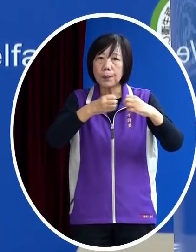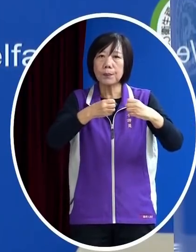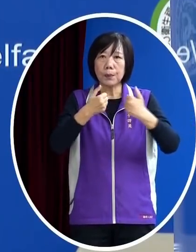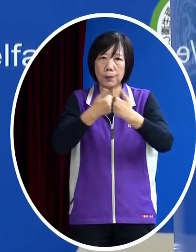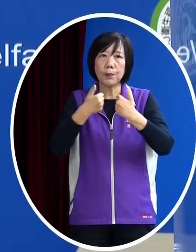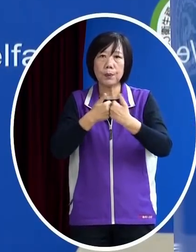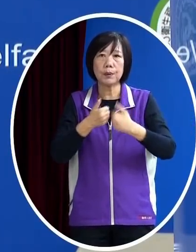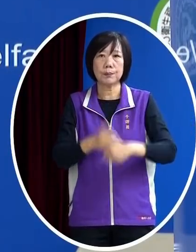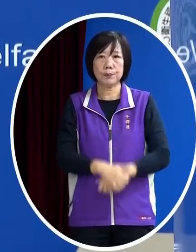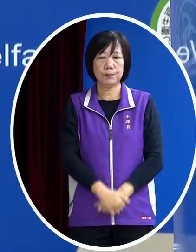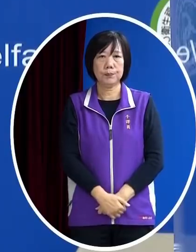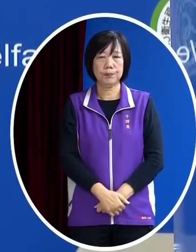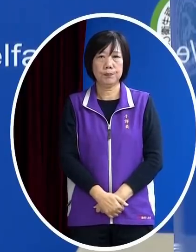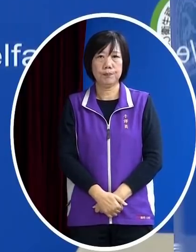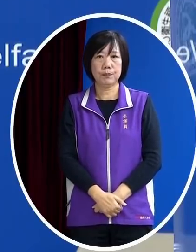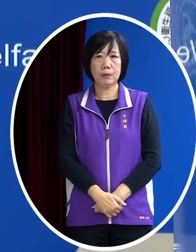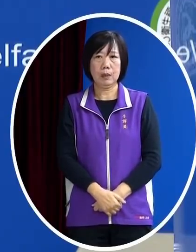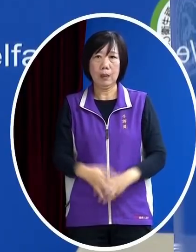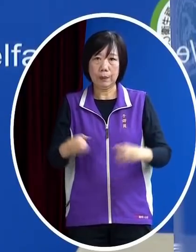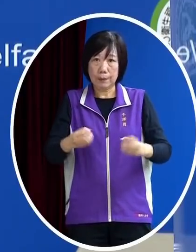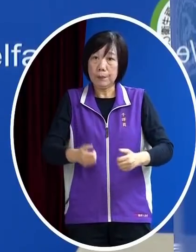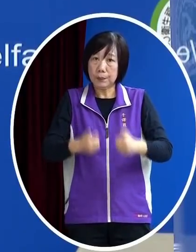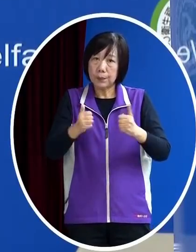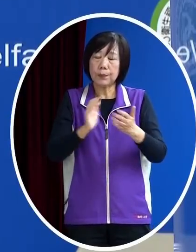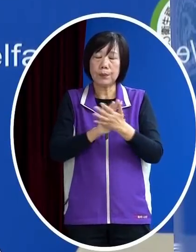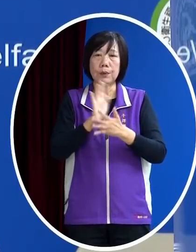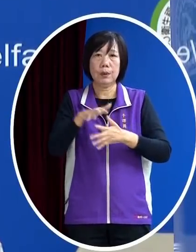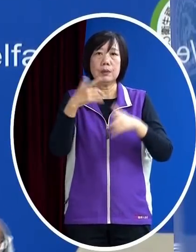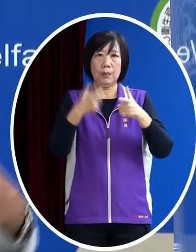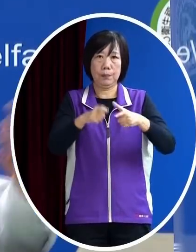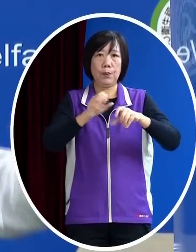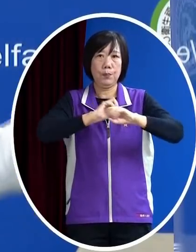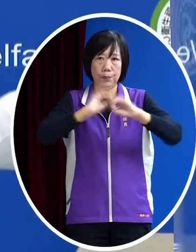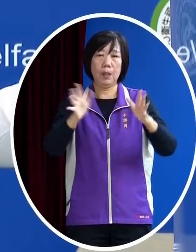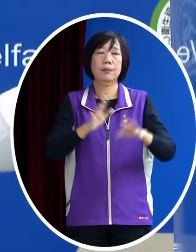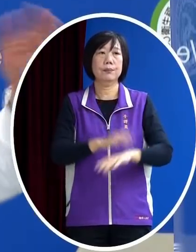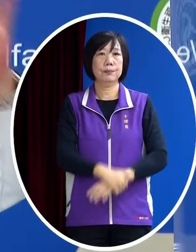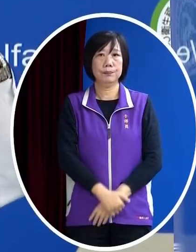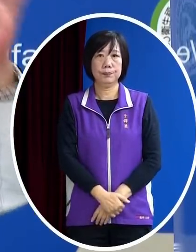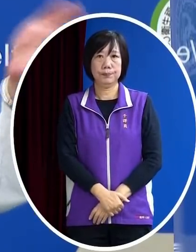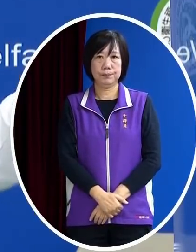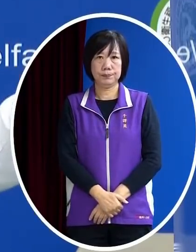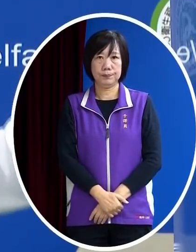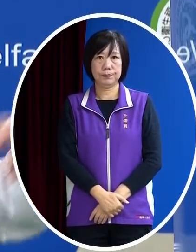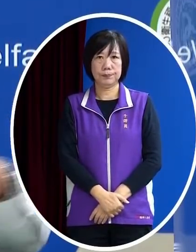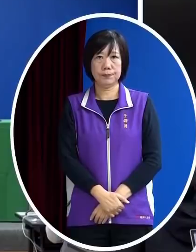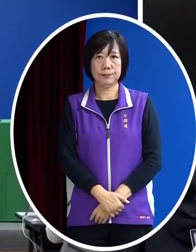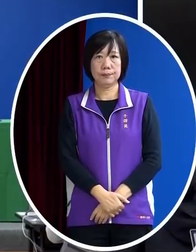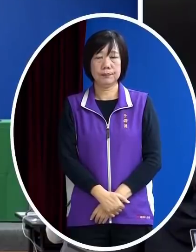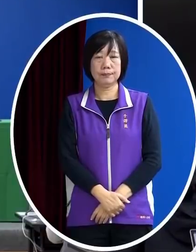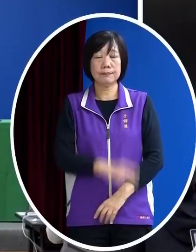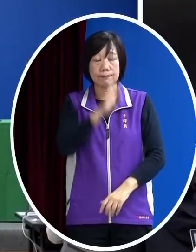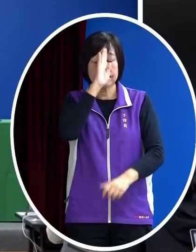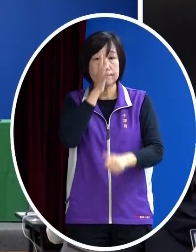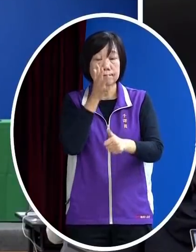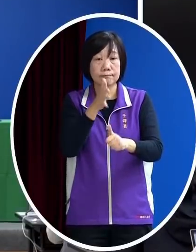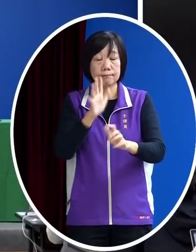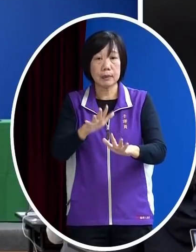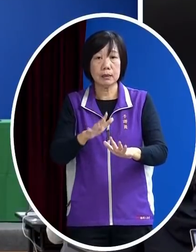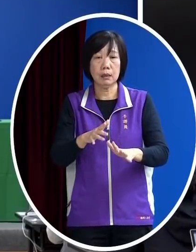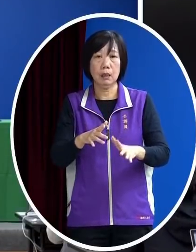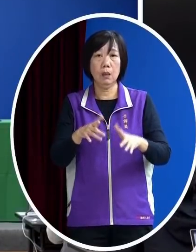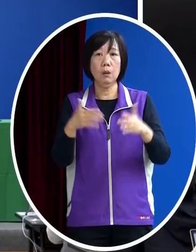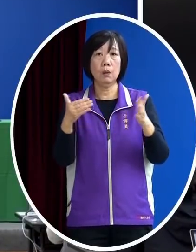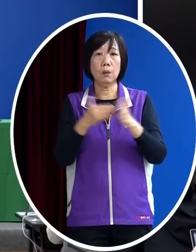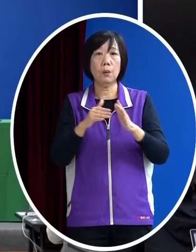各地方政府开过会，那明天我们一并的公告跟大家做报告。 好，抱歉。 那请问一下，就是说今天广达有发